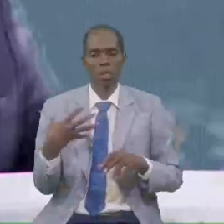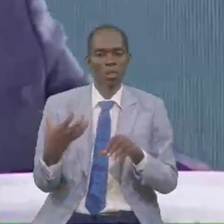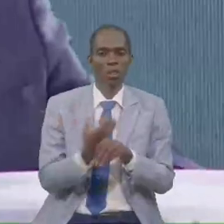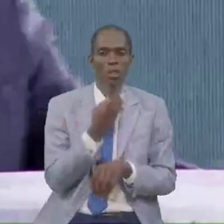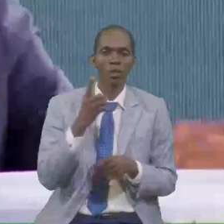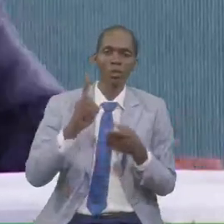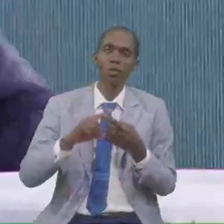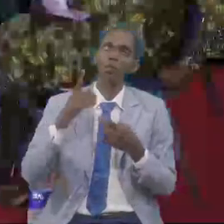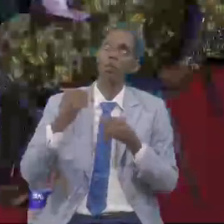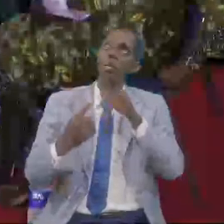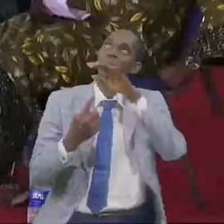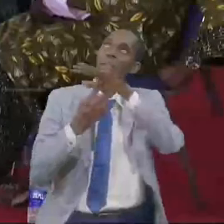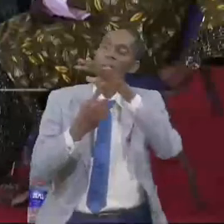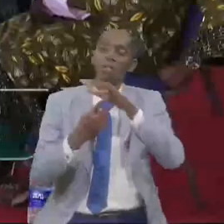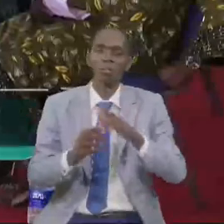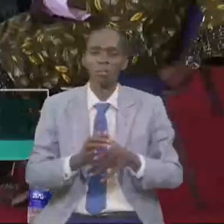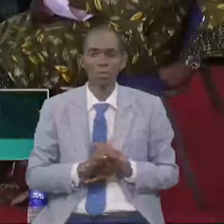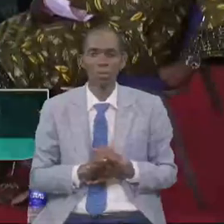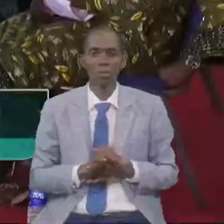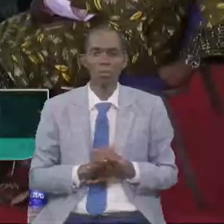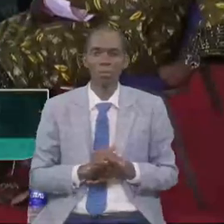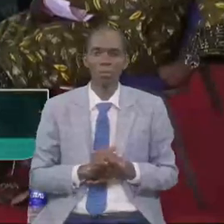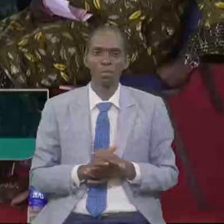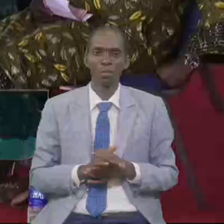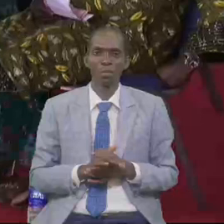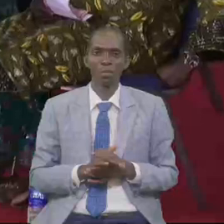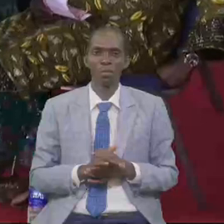C'est cette vérité qui transforme et qui vous conduit au ciel.